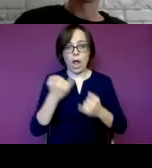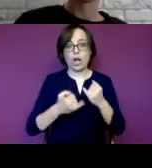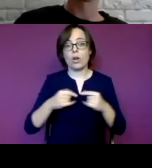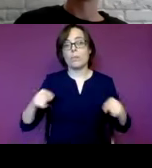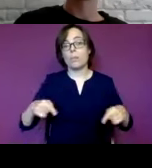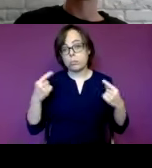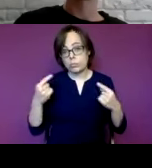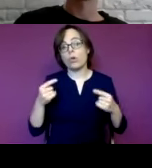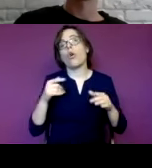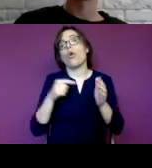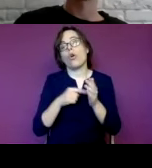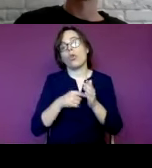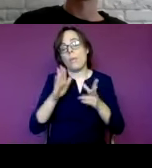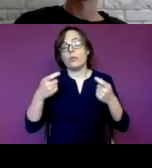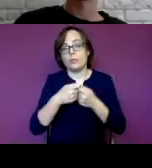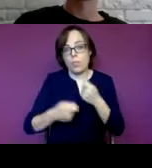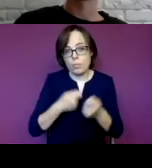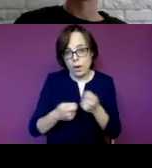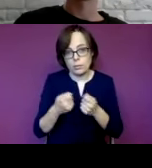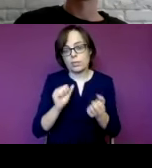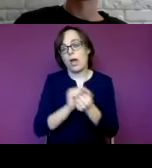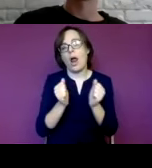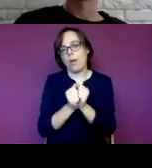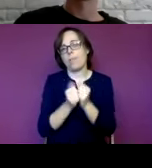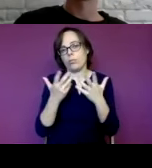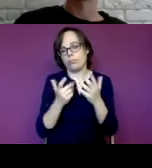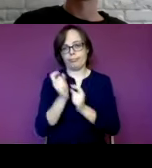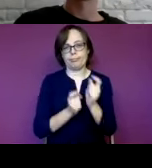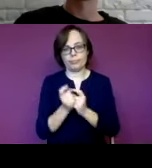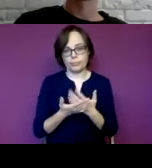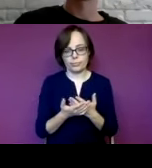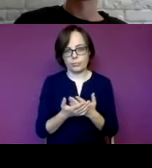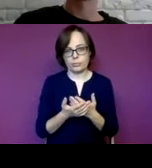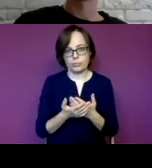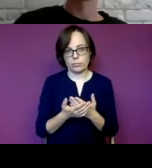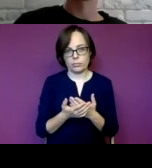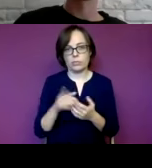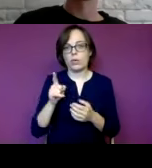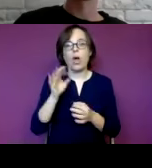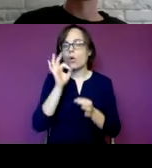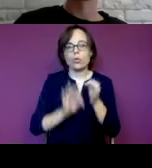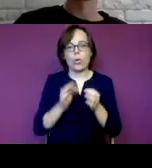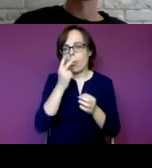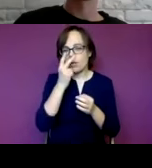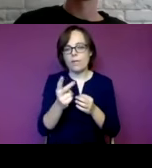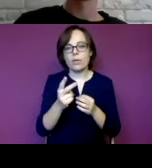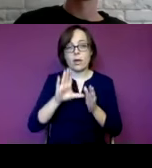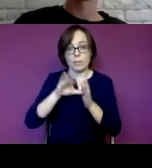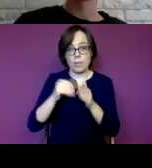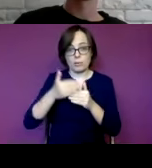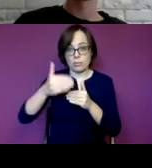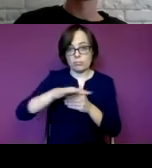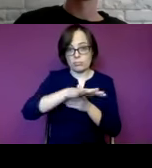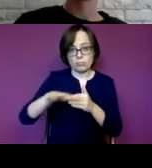elementy współpracy pomiędzy różnymi grupami, albo konflikty, które no, w różnych, zwłaszcza w strefach podmiejskich, są to obszary, które są